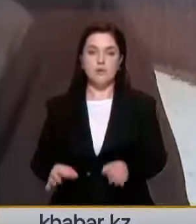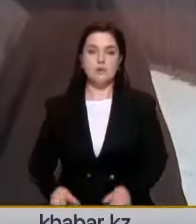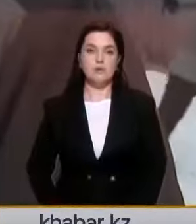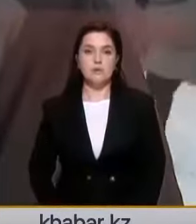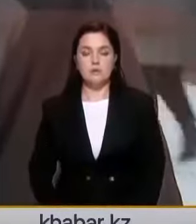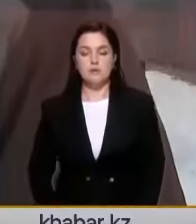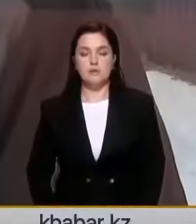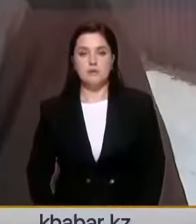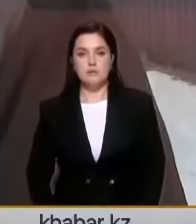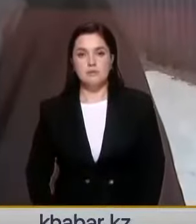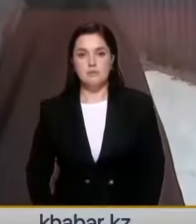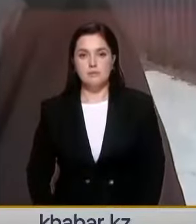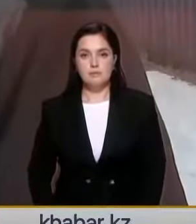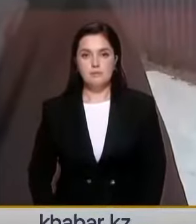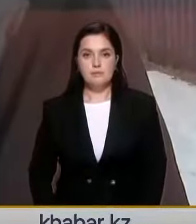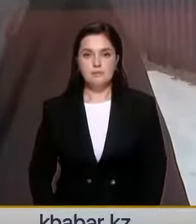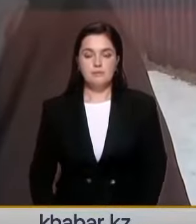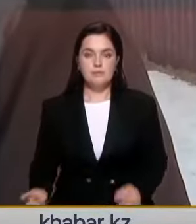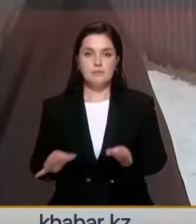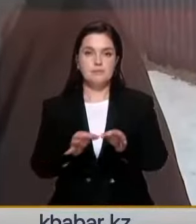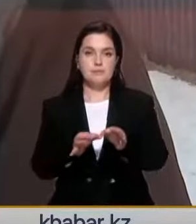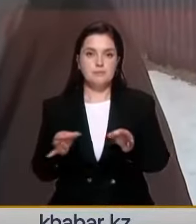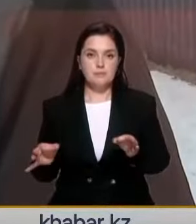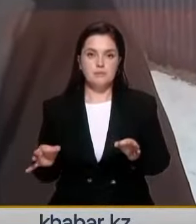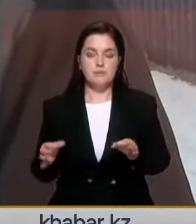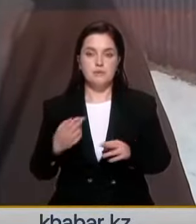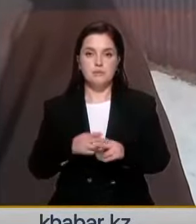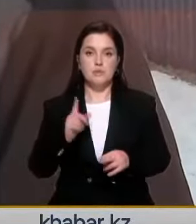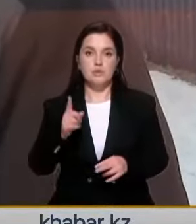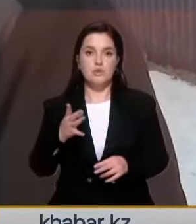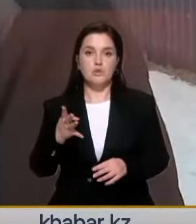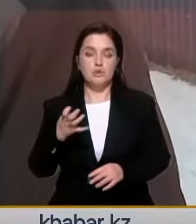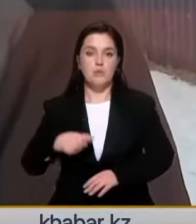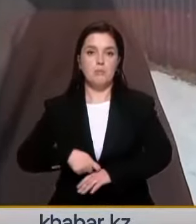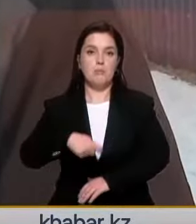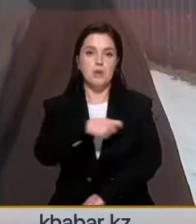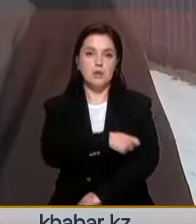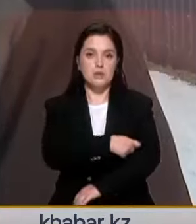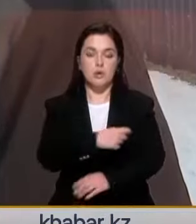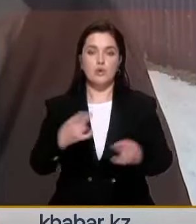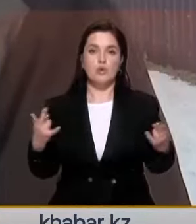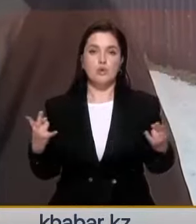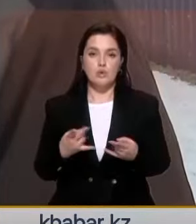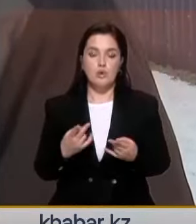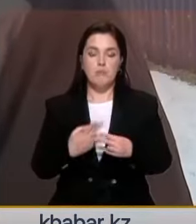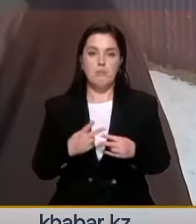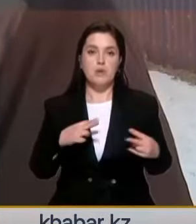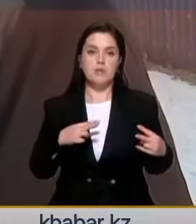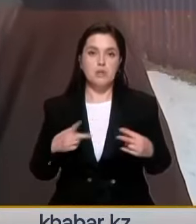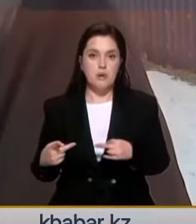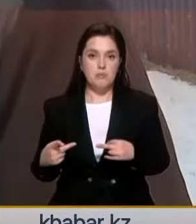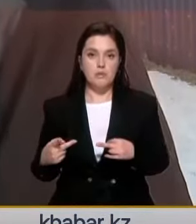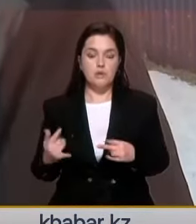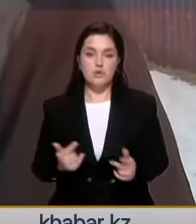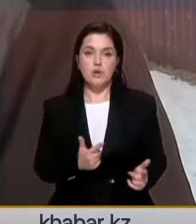самом микрорайоне порядка 1.400 м необходимо ещё трубопровода этого заменить То есть сейчас готовится бюджетная